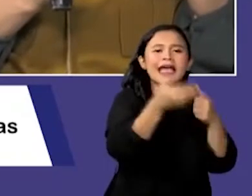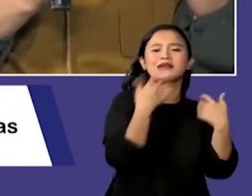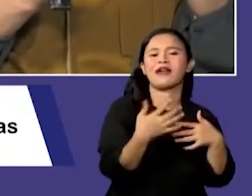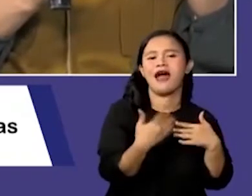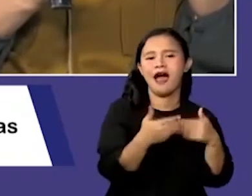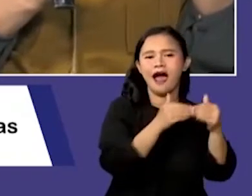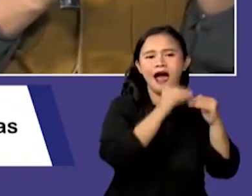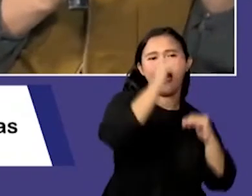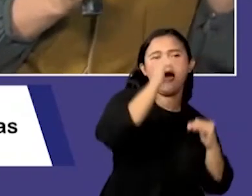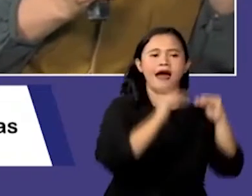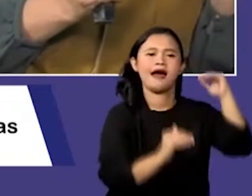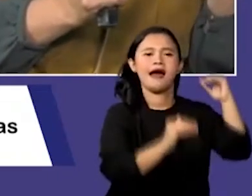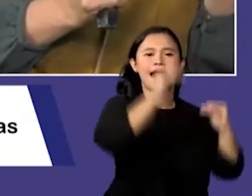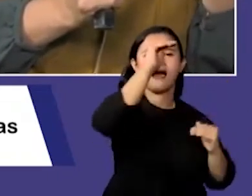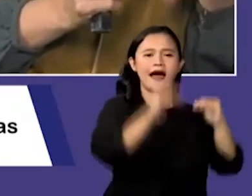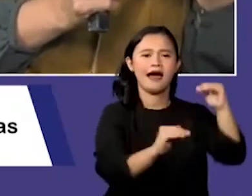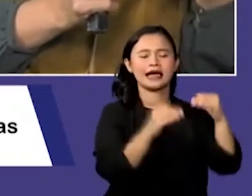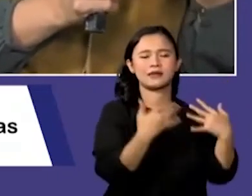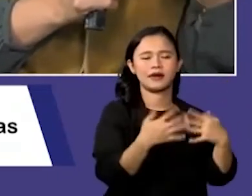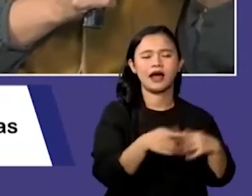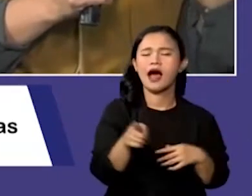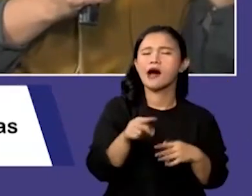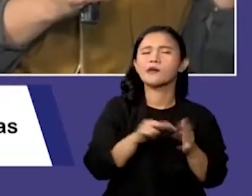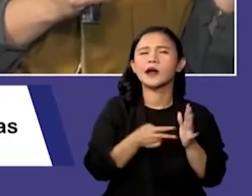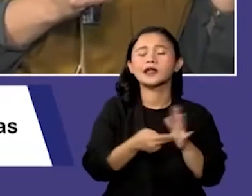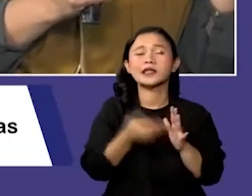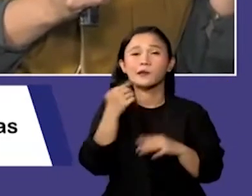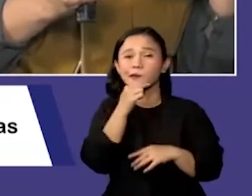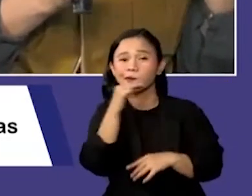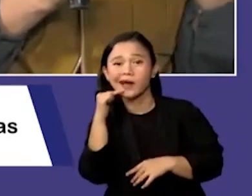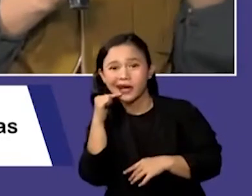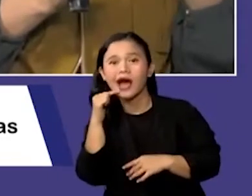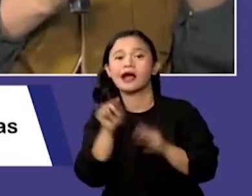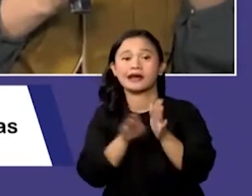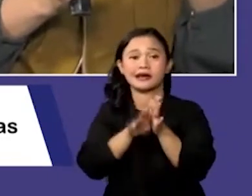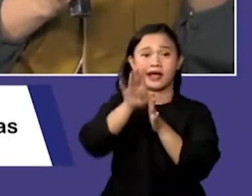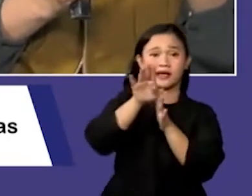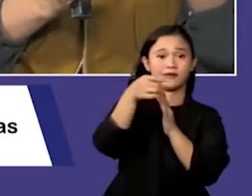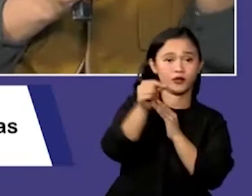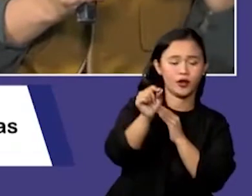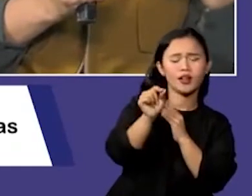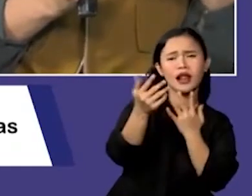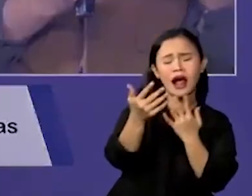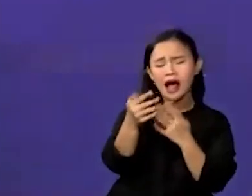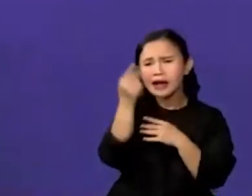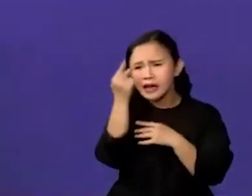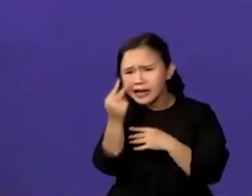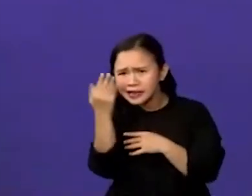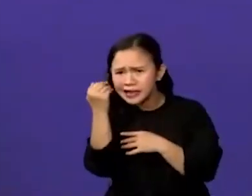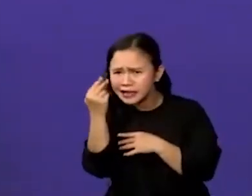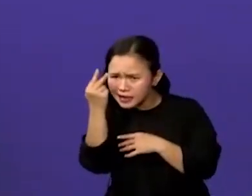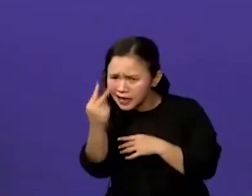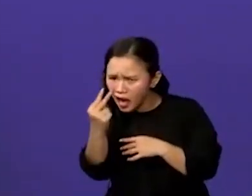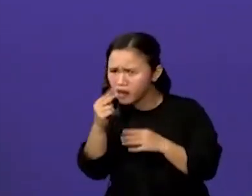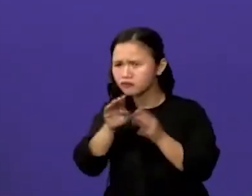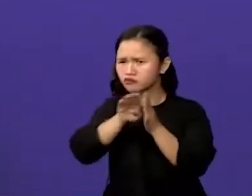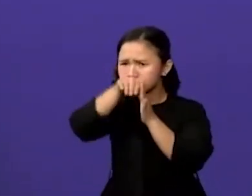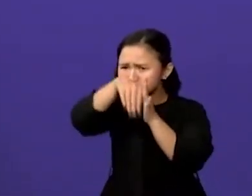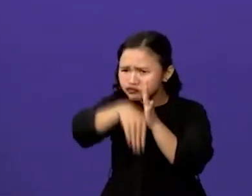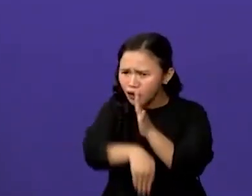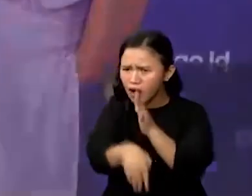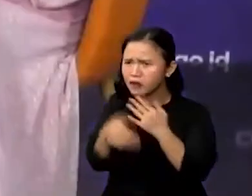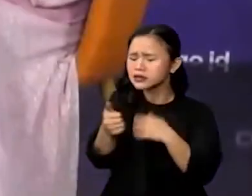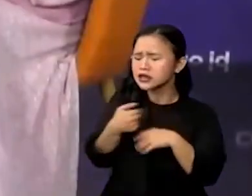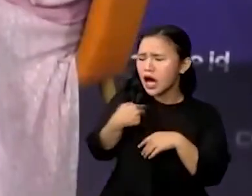banget sebetulnya ya. Terus tadi kalau yang merah itu berarti kan yang naik. Nah, yang turunnya lumayan banyak, kita bisa belajar banyak dong dari sana.